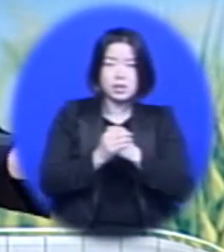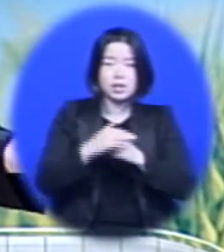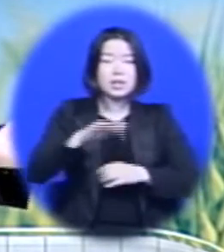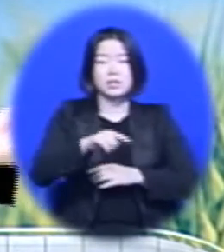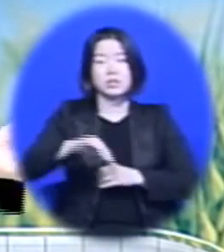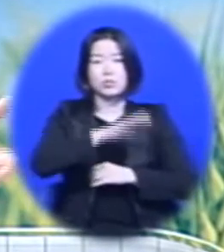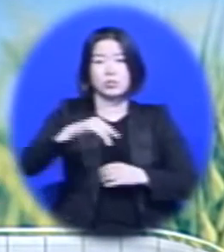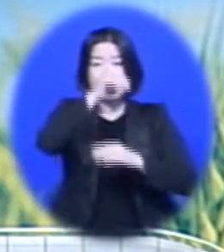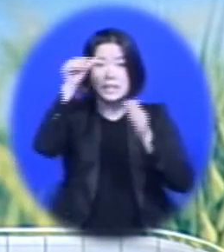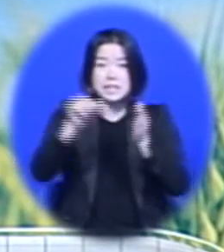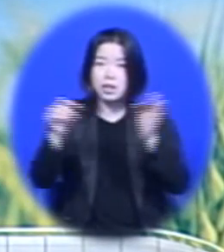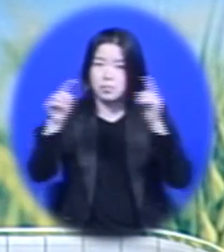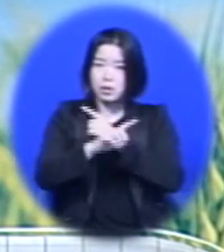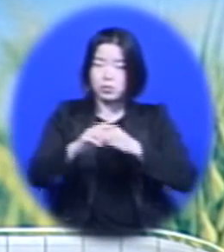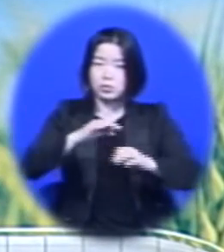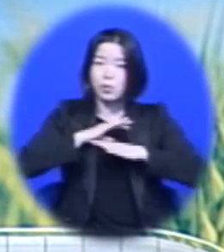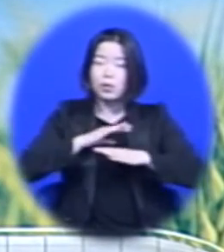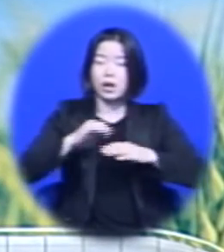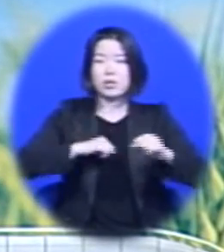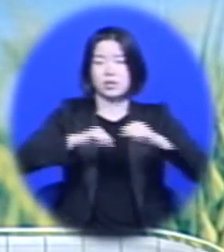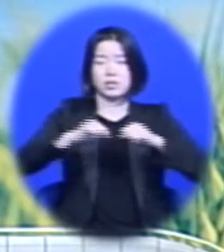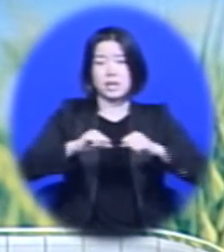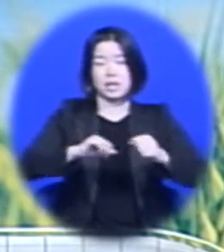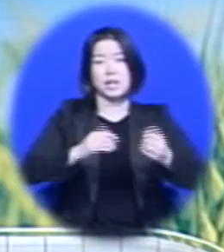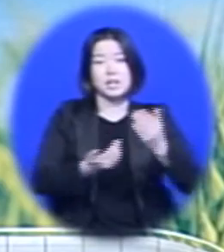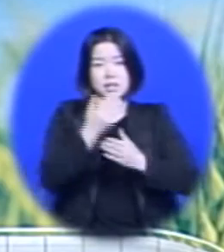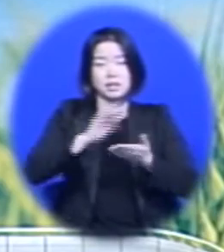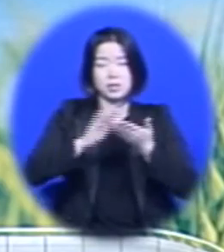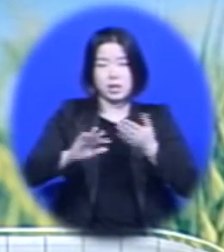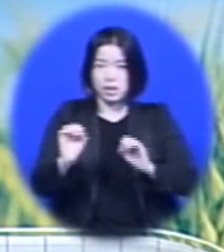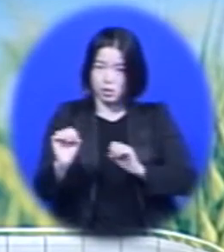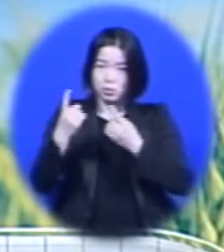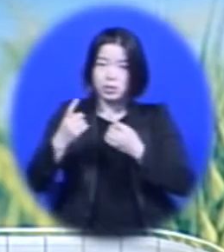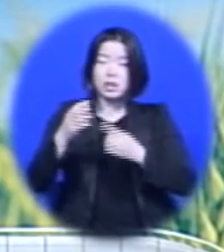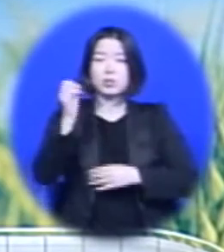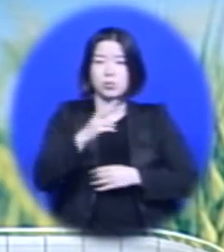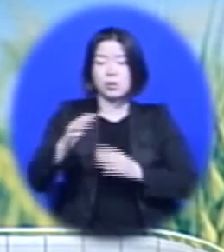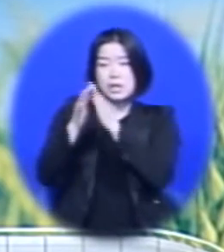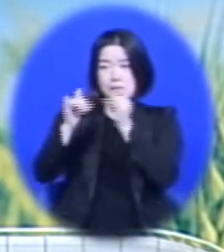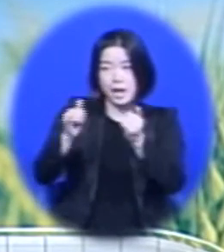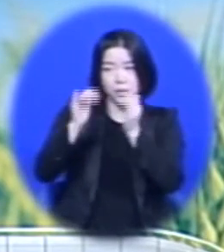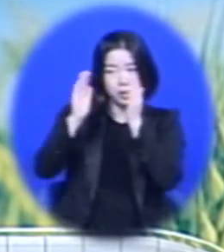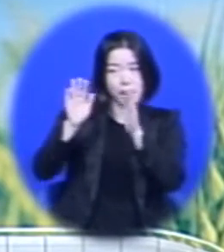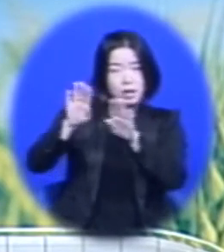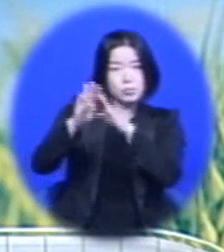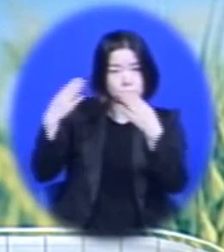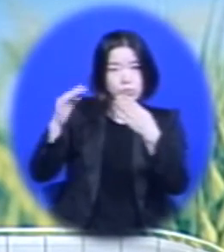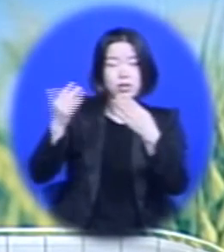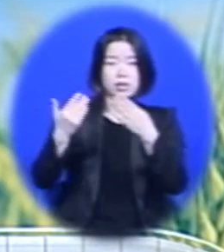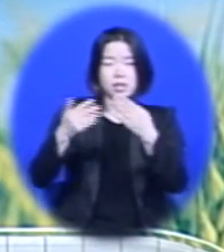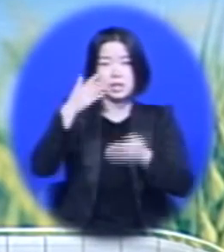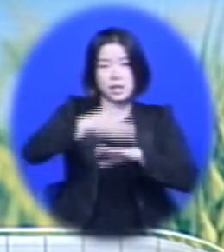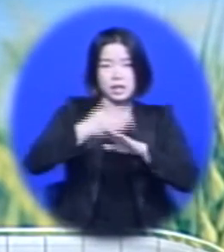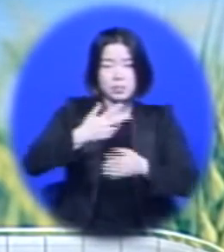인생을 바꾸는 놀라운 역사가 일어납니다. 그러나 동일하게 또 우리는 사람을 향한 문도 이 감사주일에